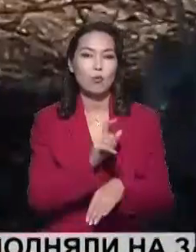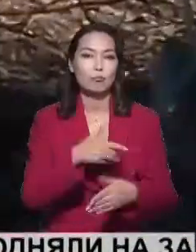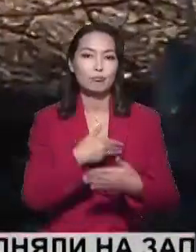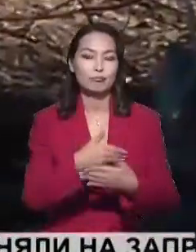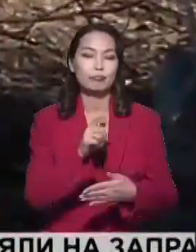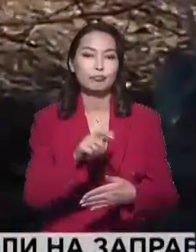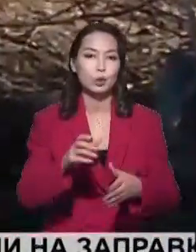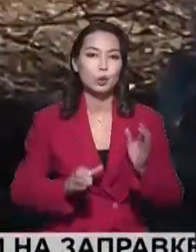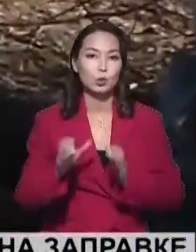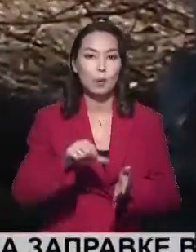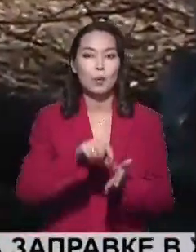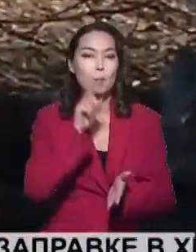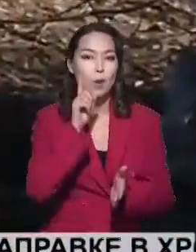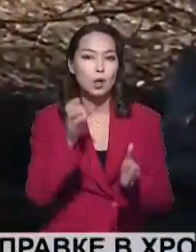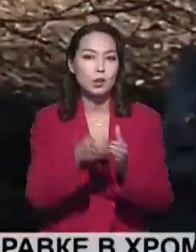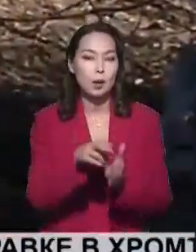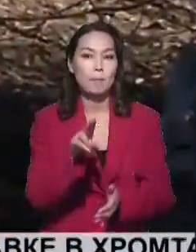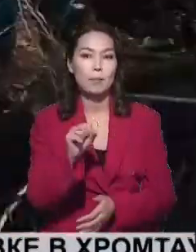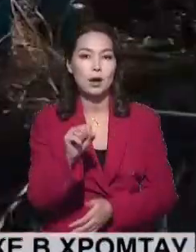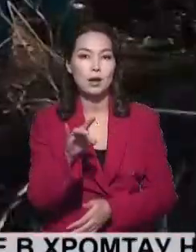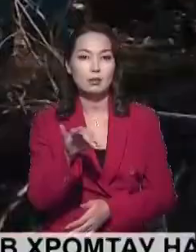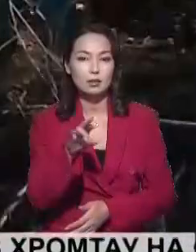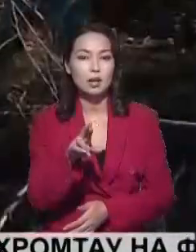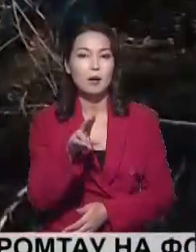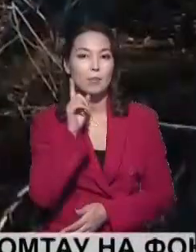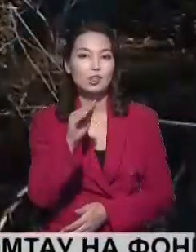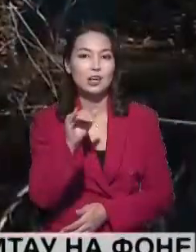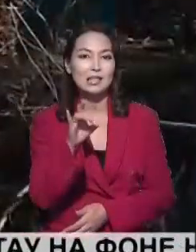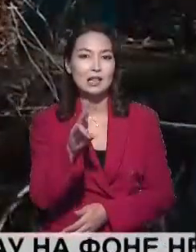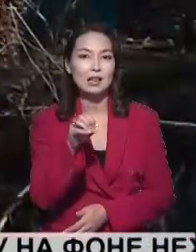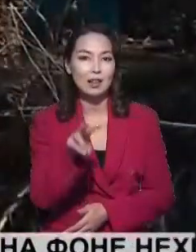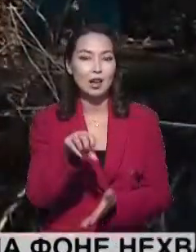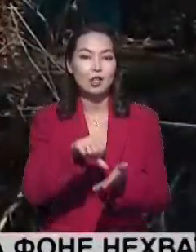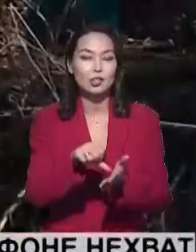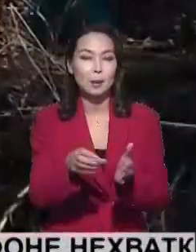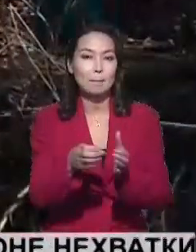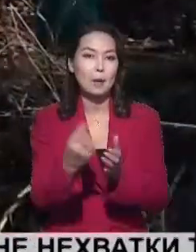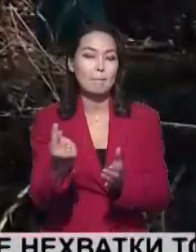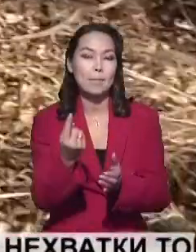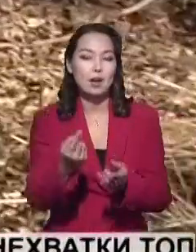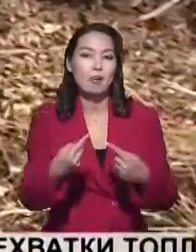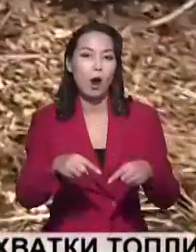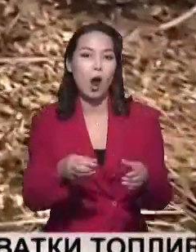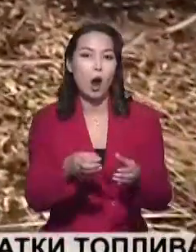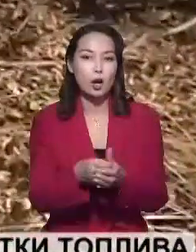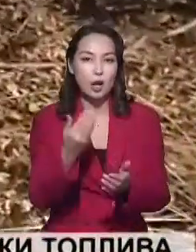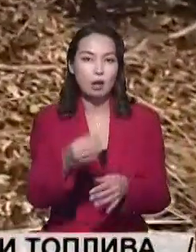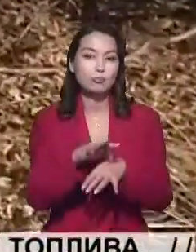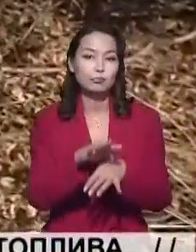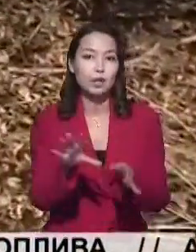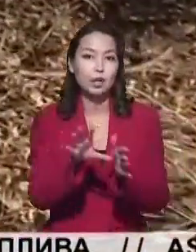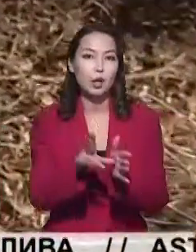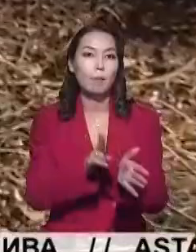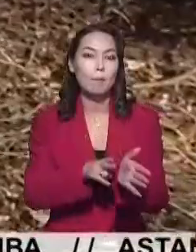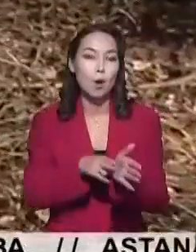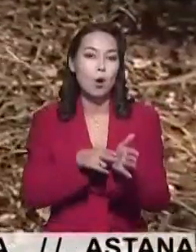представители молодежного крыла партии, бойцы «Жасыл-Ель», члены первичных партийных организаций. На данной территории проходят электропоезда,